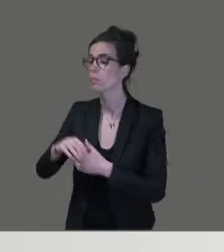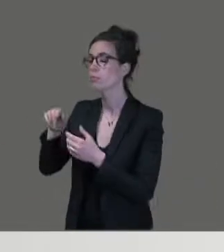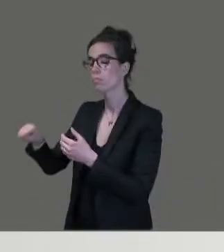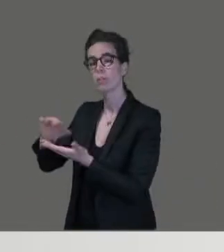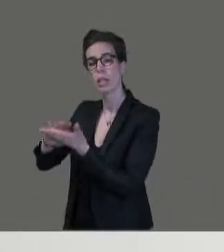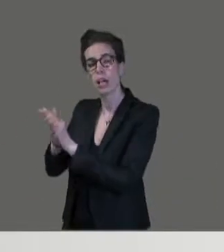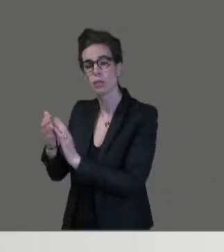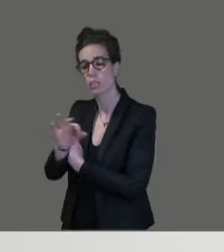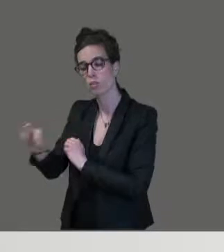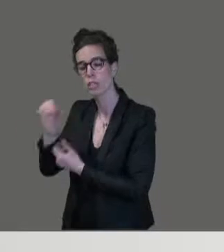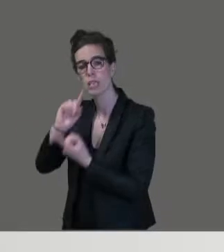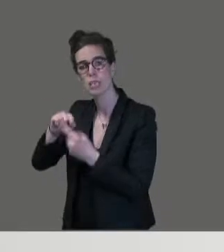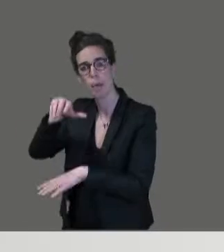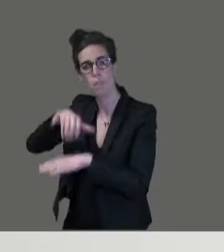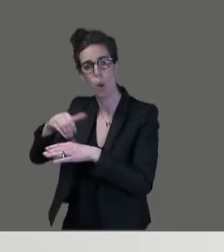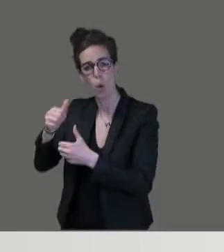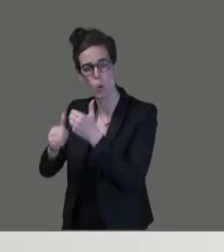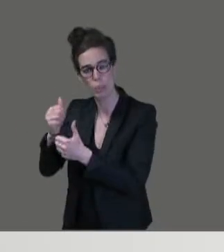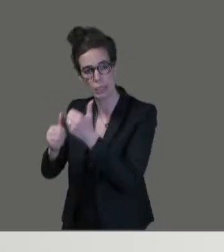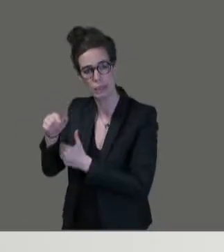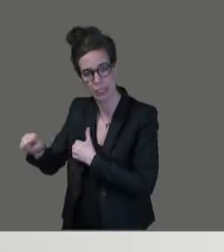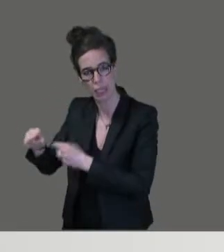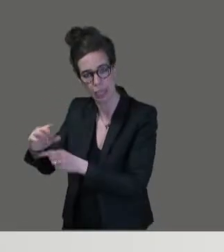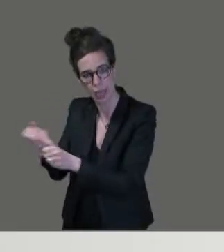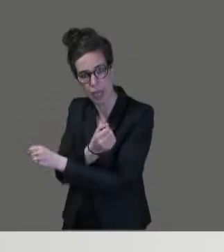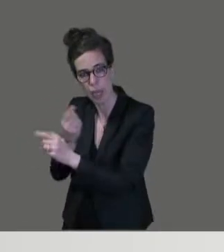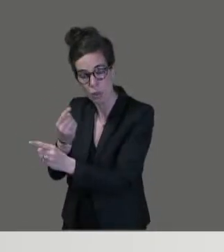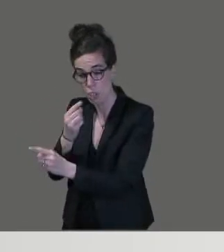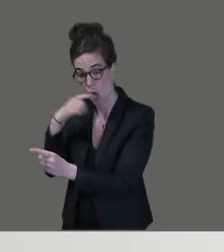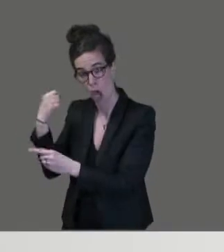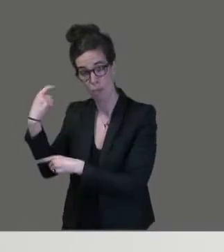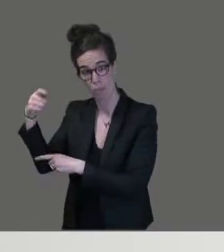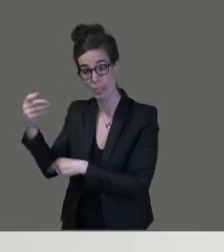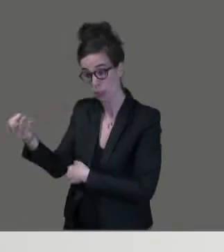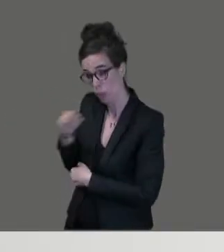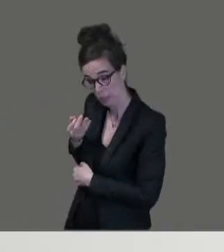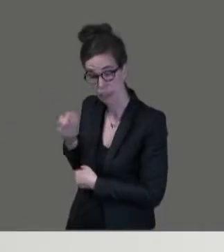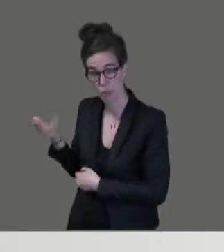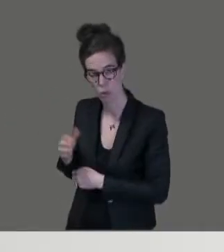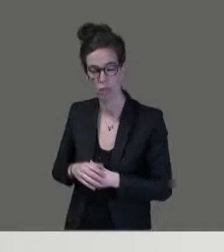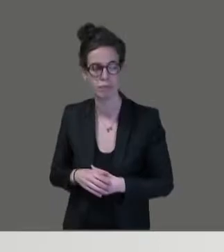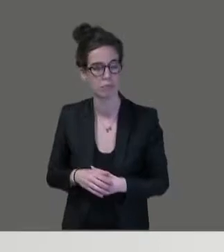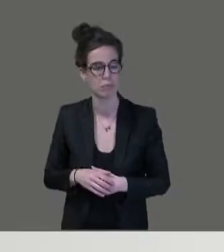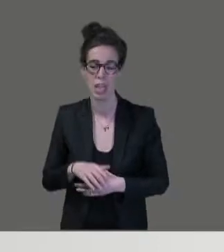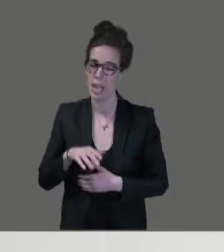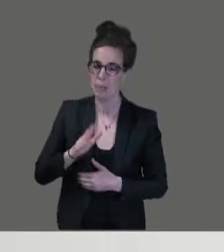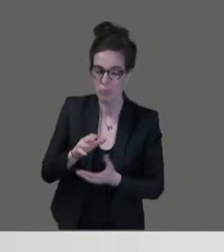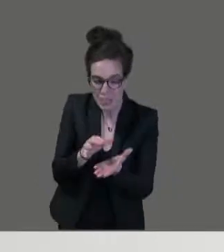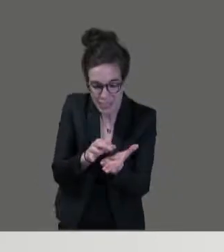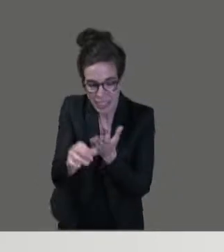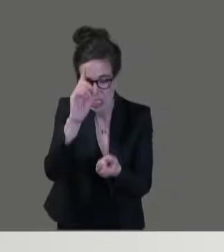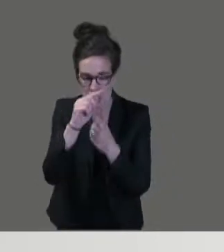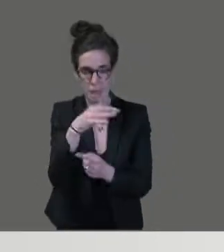des pôles de compétitivité l'a dit dans une interview, je le cite, « La stratégie tricolore de soutien à